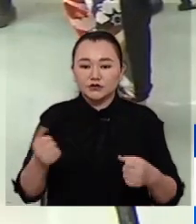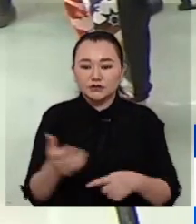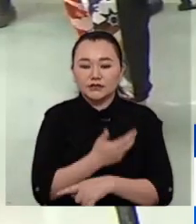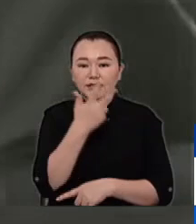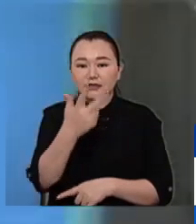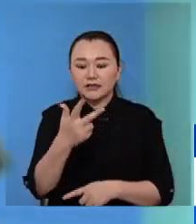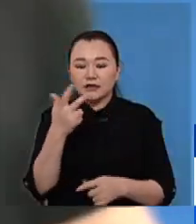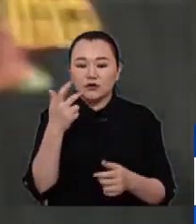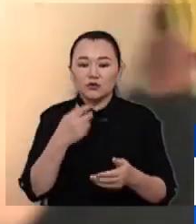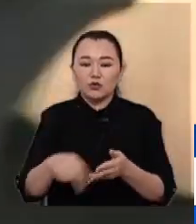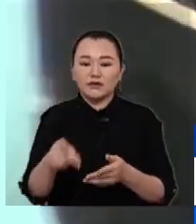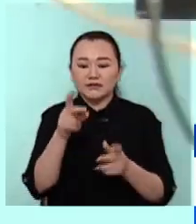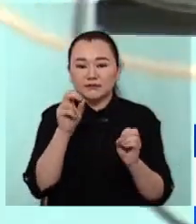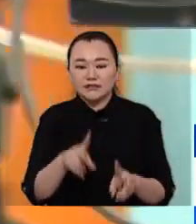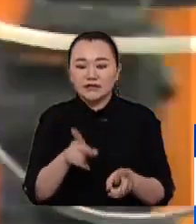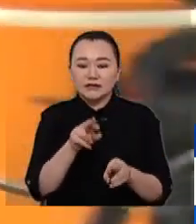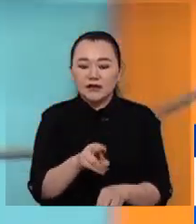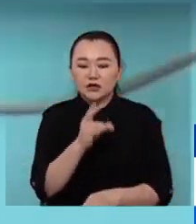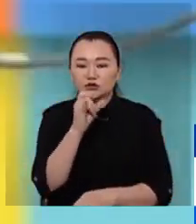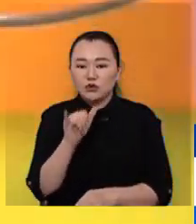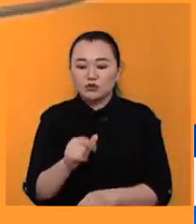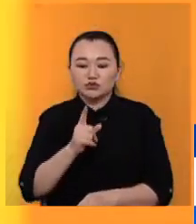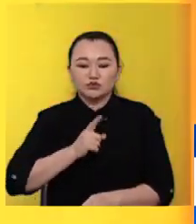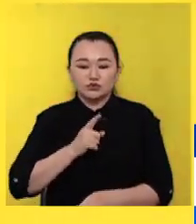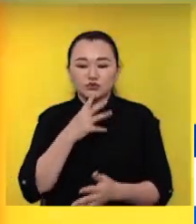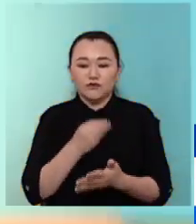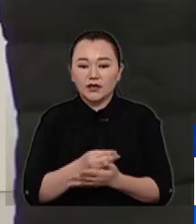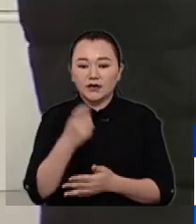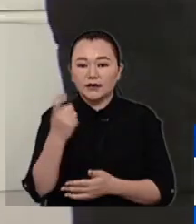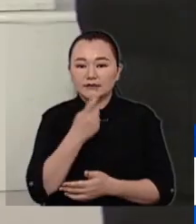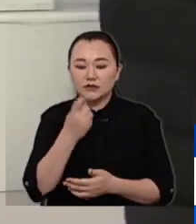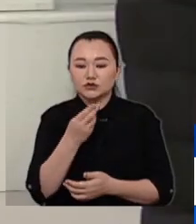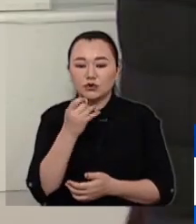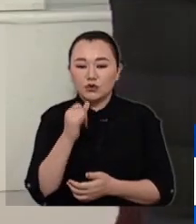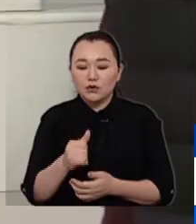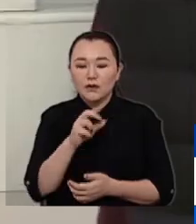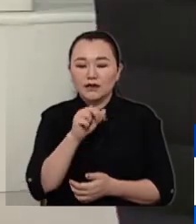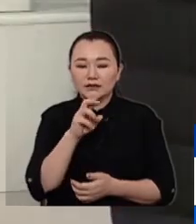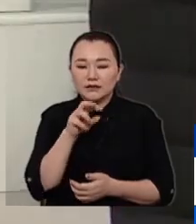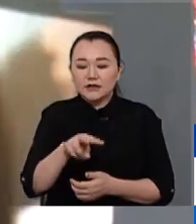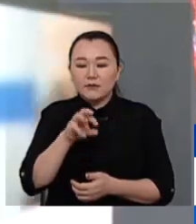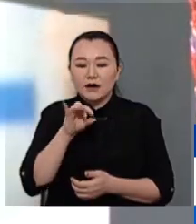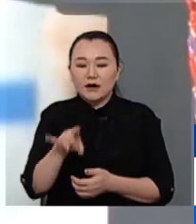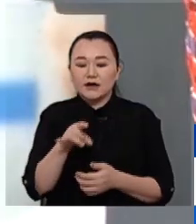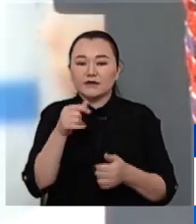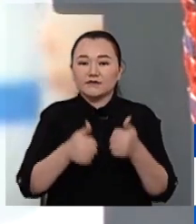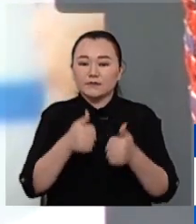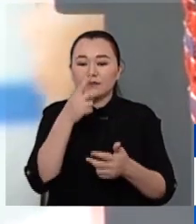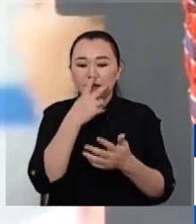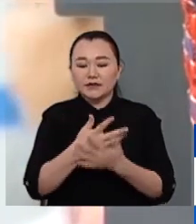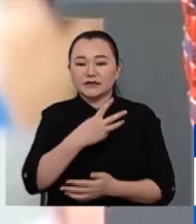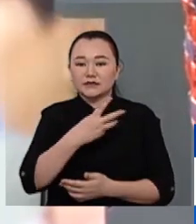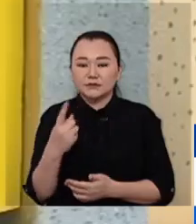3 автомобиля, купленных специально для шоу, уже ждут своих владельцев. Шоу «Battle Par» стартует в эфире 31